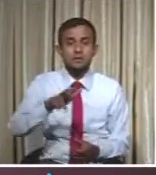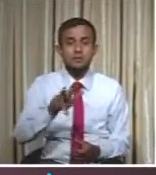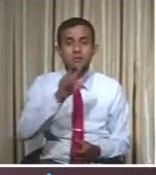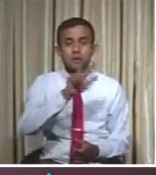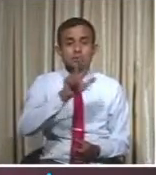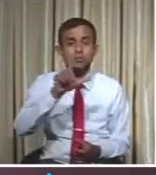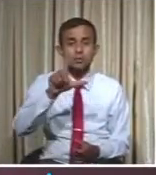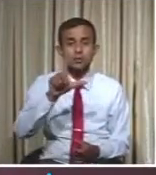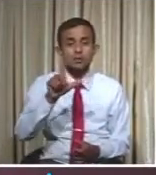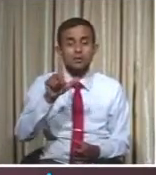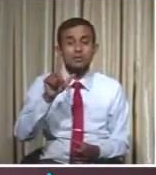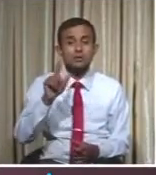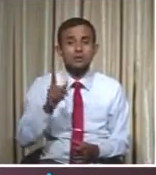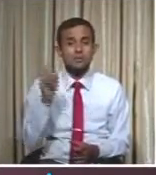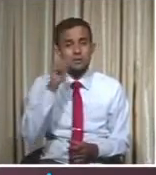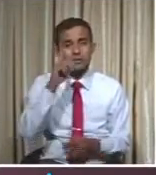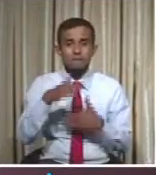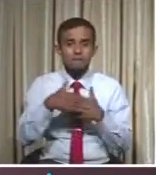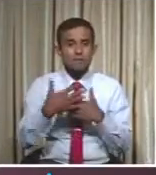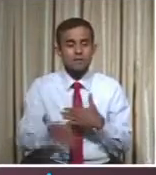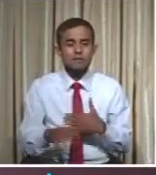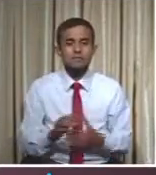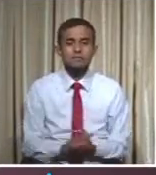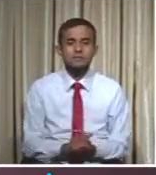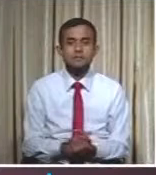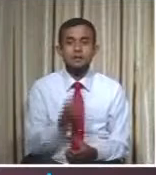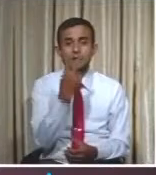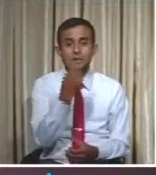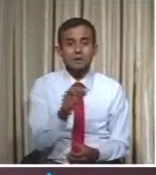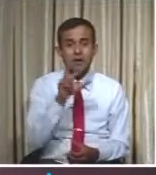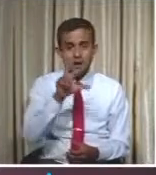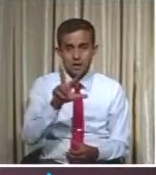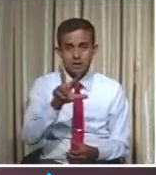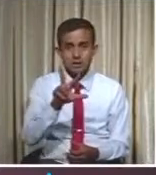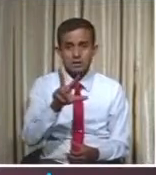1987 එක විදියකට අපි මුණ දෙන්න සිද්ධ වුණා 2008